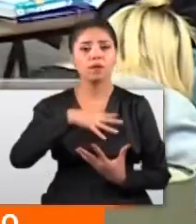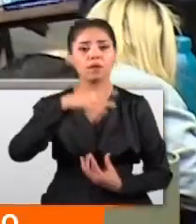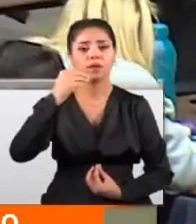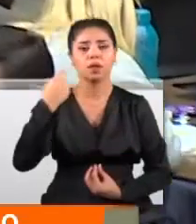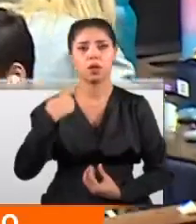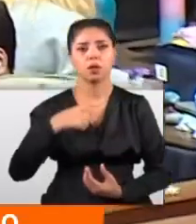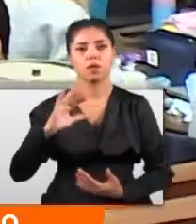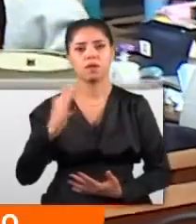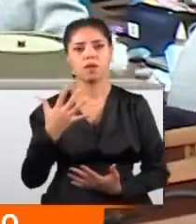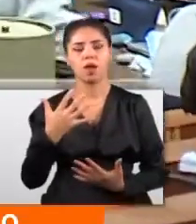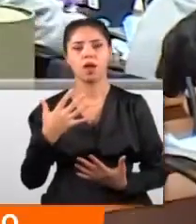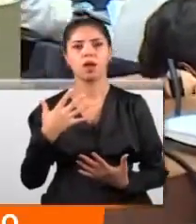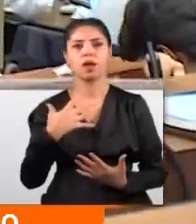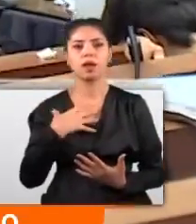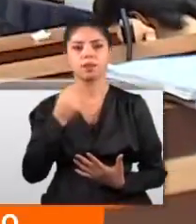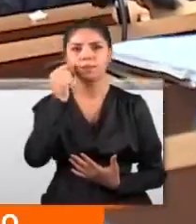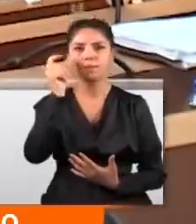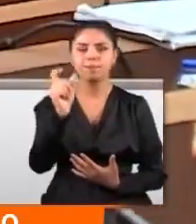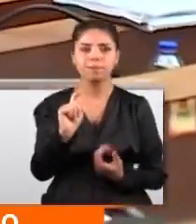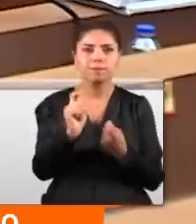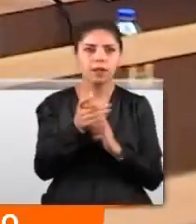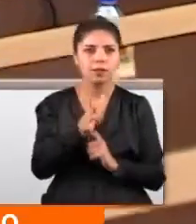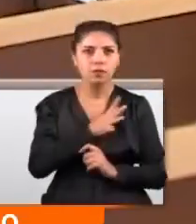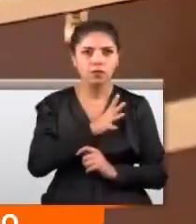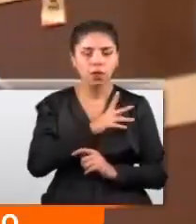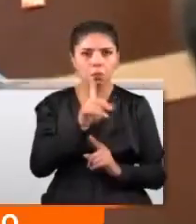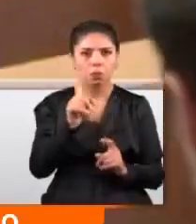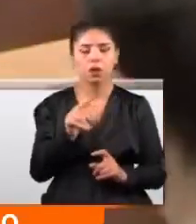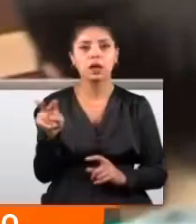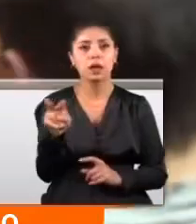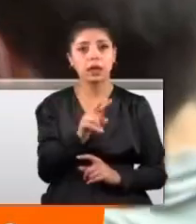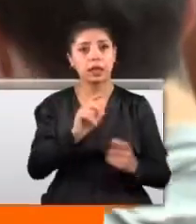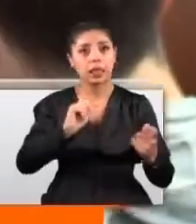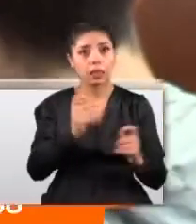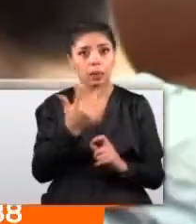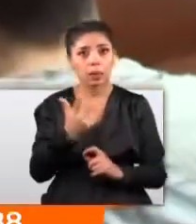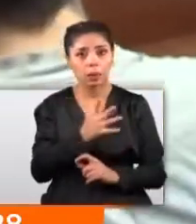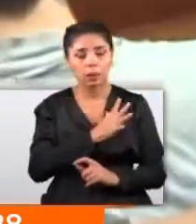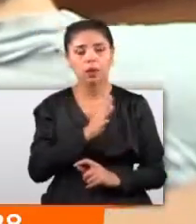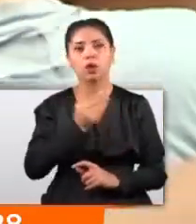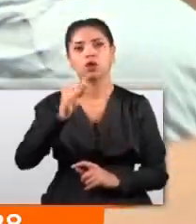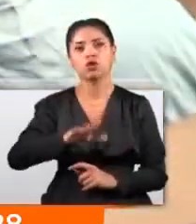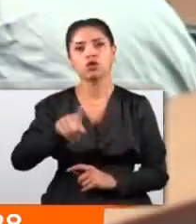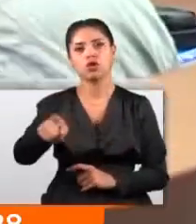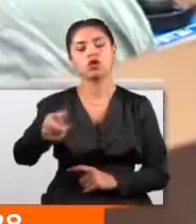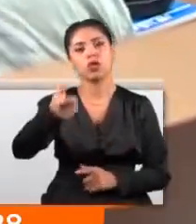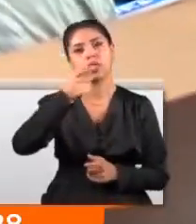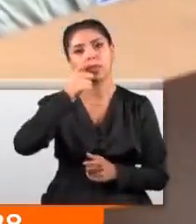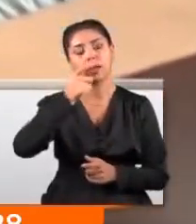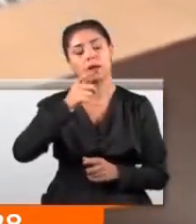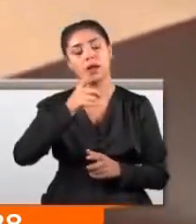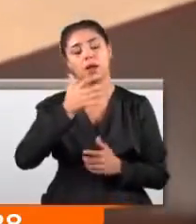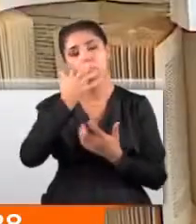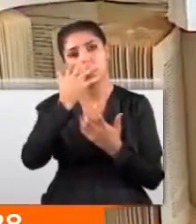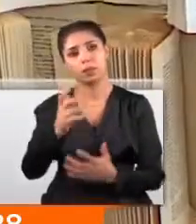ya da davranışsal değişiklikler. Eğer her ikisinde de ani değişimler varsa o zaman çocuğunuzun üzerine daha fazla